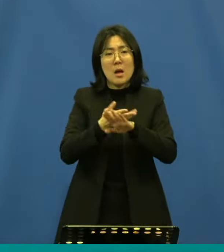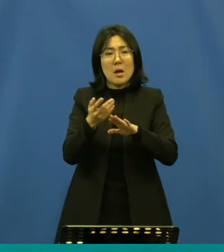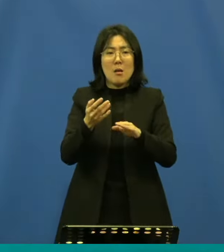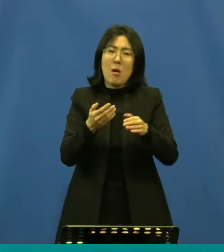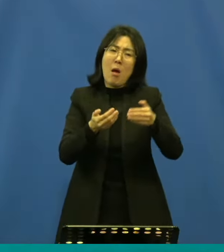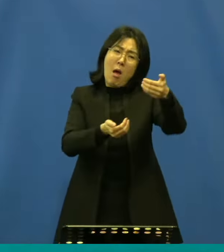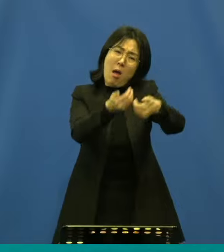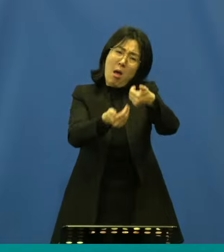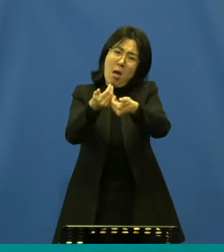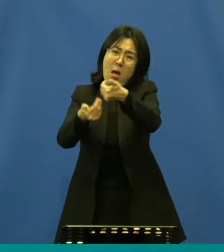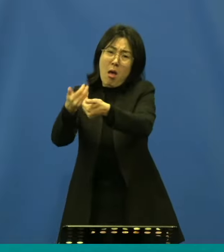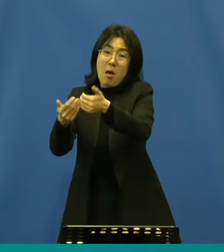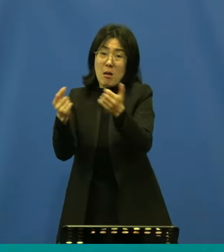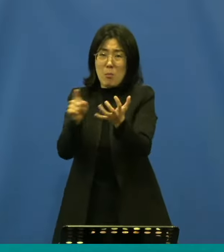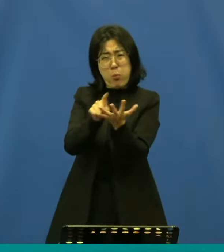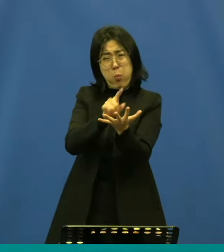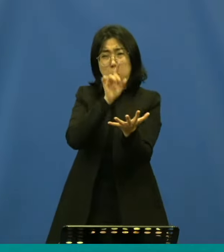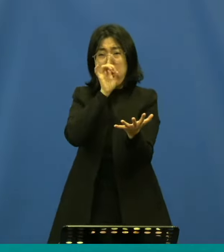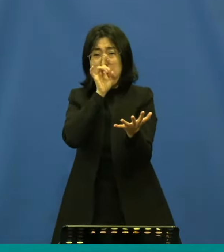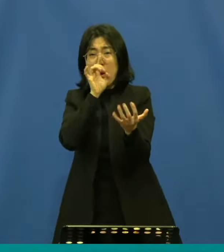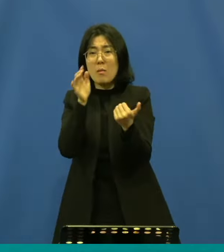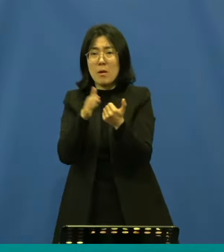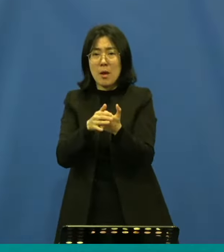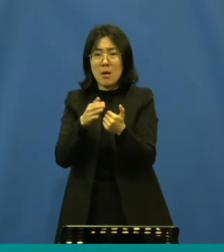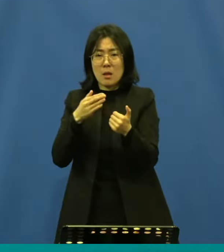살아가는 사람들은 어느 한쪽이 고장이 나 있는 거예요.